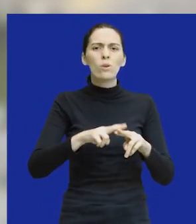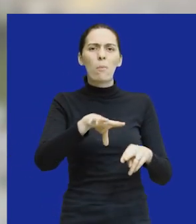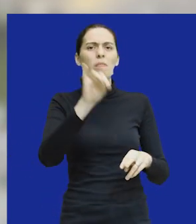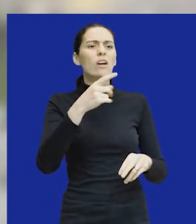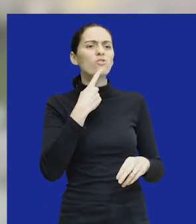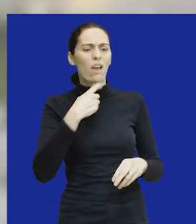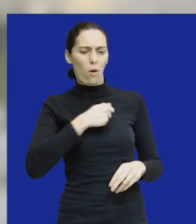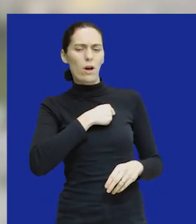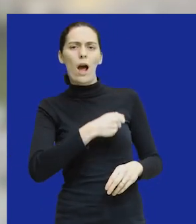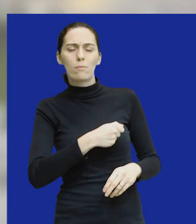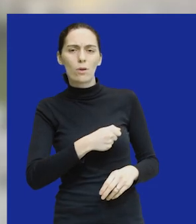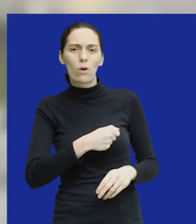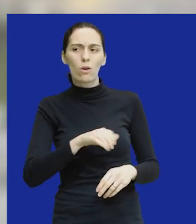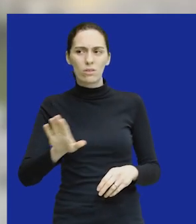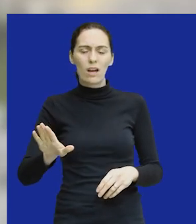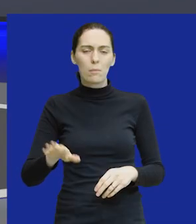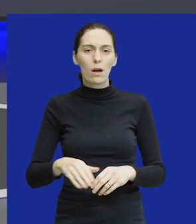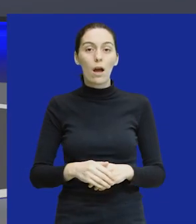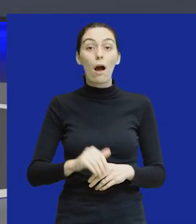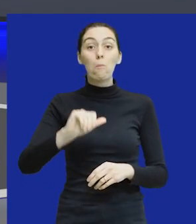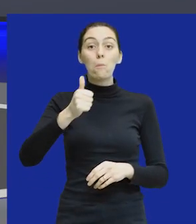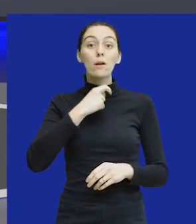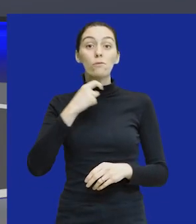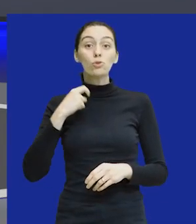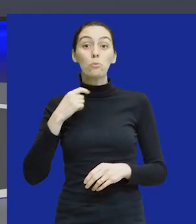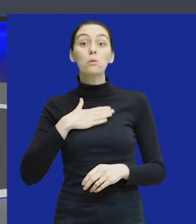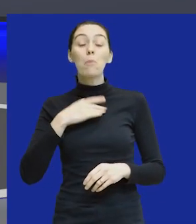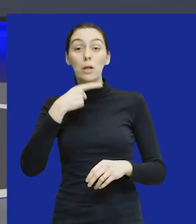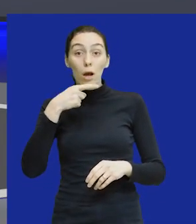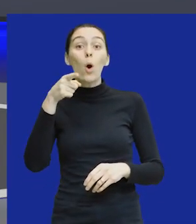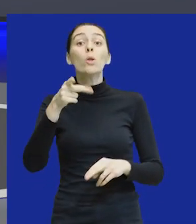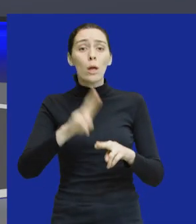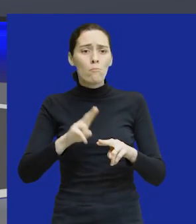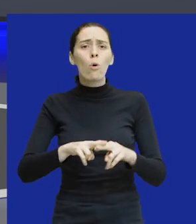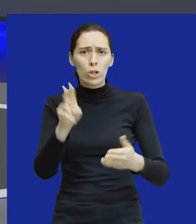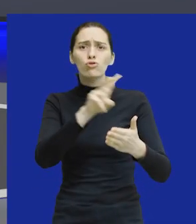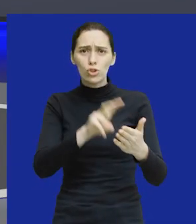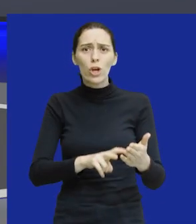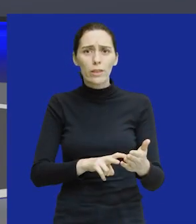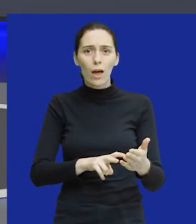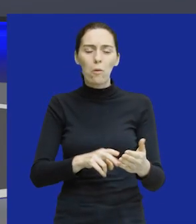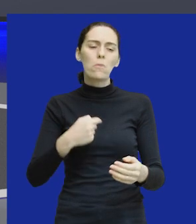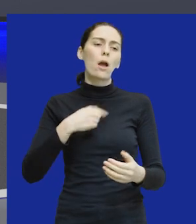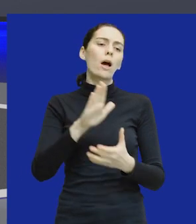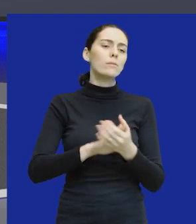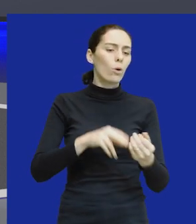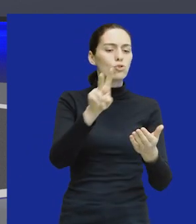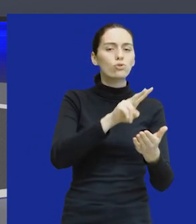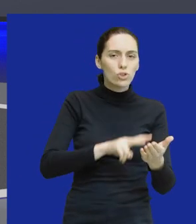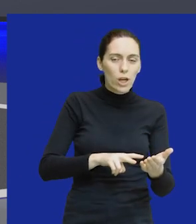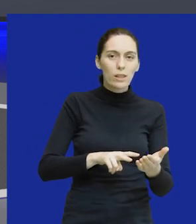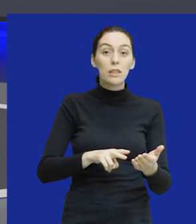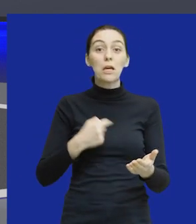ko je odvažniji malo od tebe, prvi župnik mi je rekao, ti ćeš još i čitati na sljedećoj. I tako, znači, počeo sam